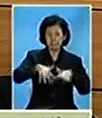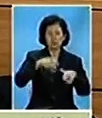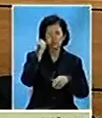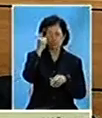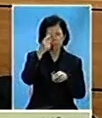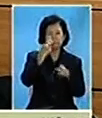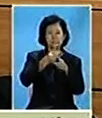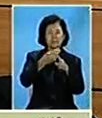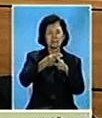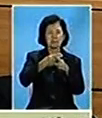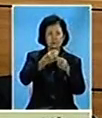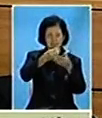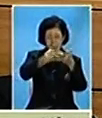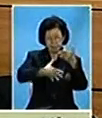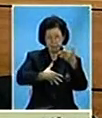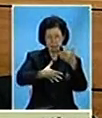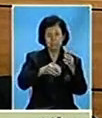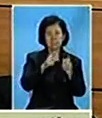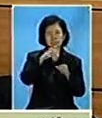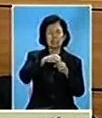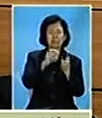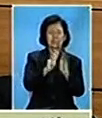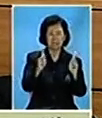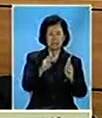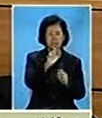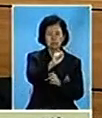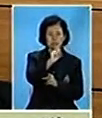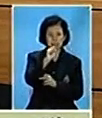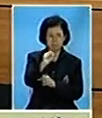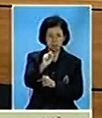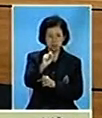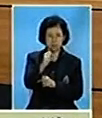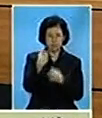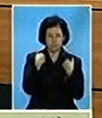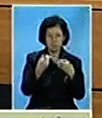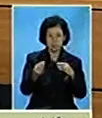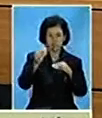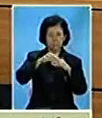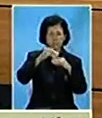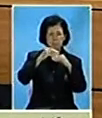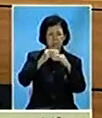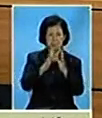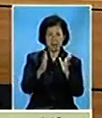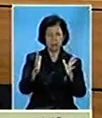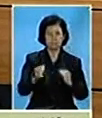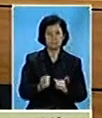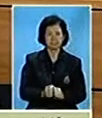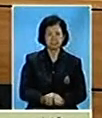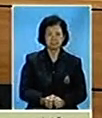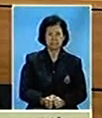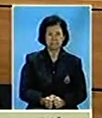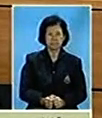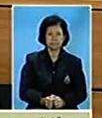มคิดว่าท่านประธานรู้ว่าในชั้นการมาธิการของสภาผู้แทนราษฎรเนี่ยมีการเพิ่มอะไรเข้าไปเยอะอย่างมากมายมหาศาลนะครับ